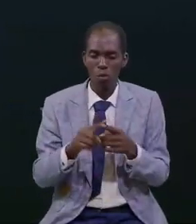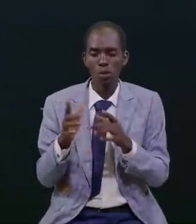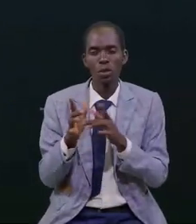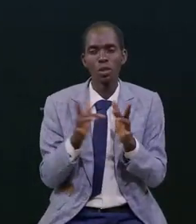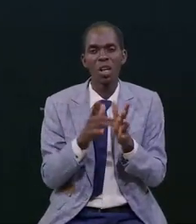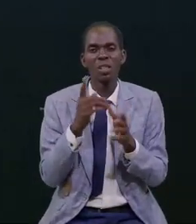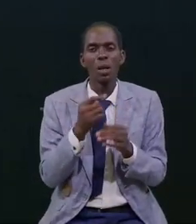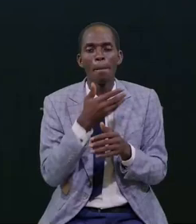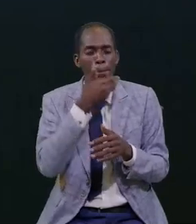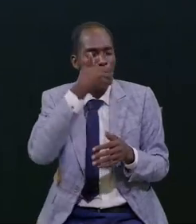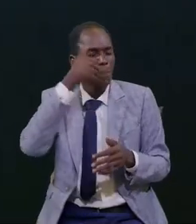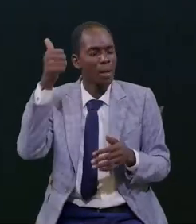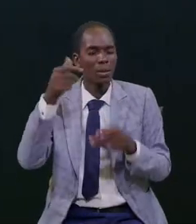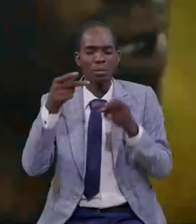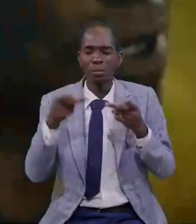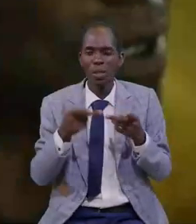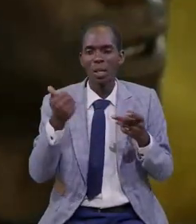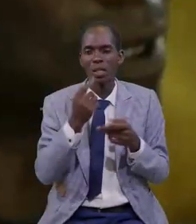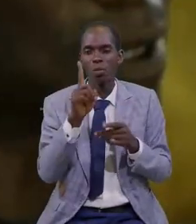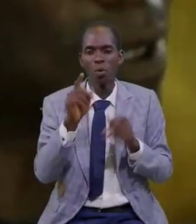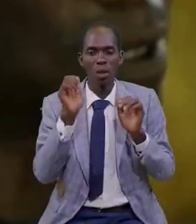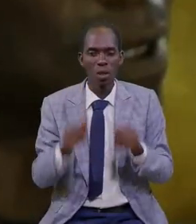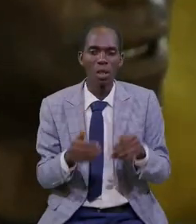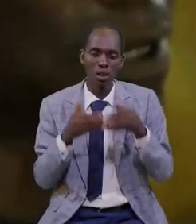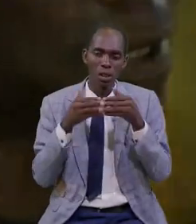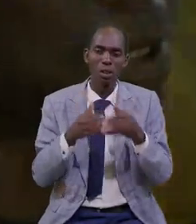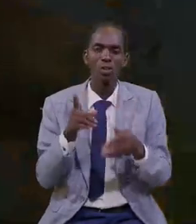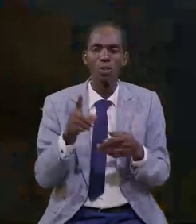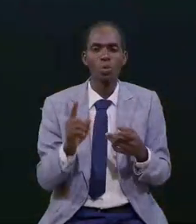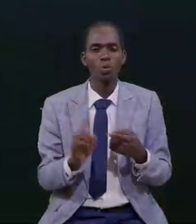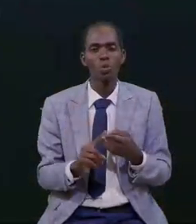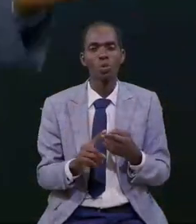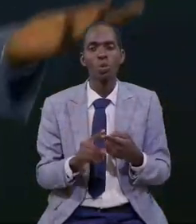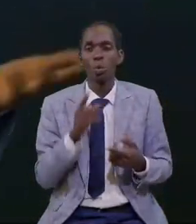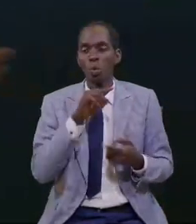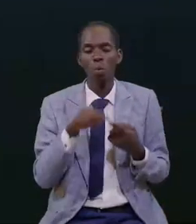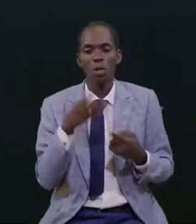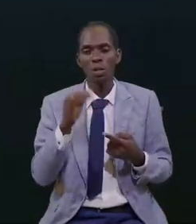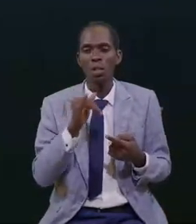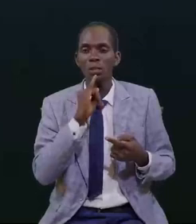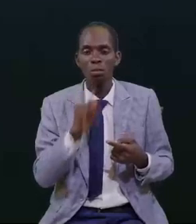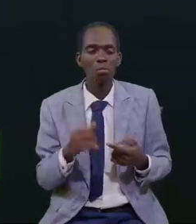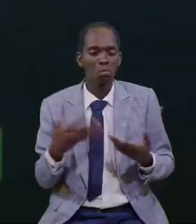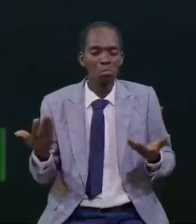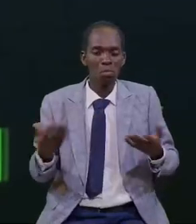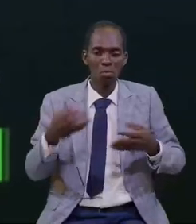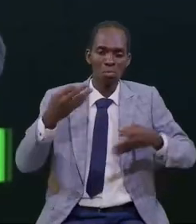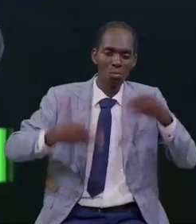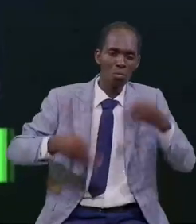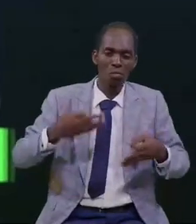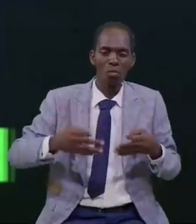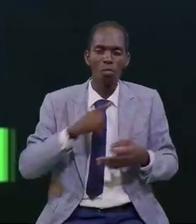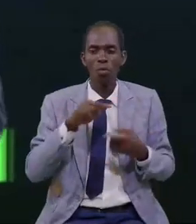endroit o où quelqu'un peut t'amener là il a la culpabilité là il y a la condamnation là où tu as fait quelque chose de